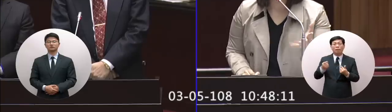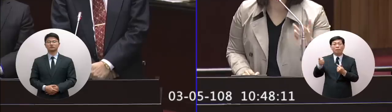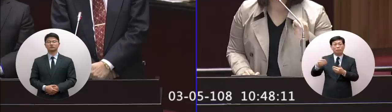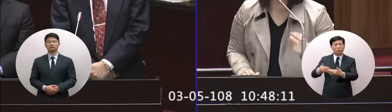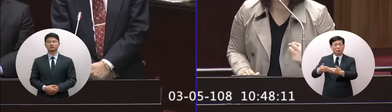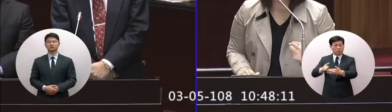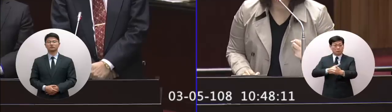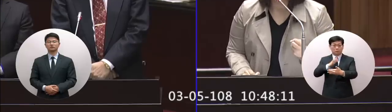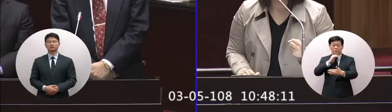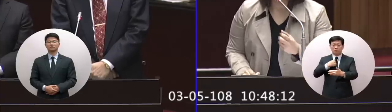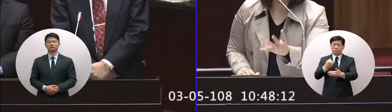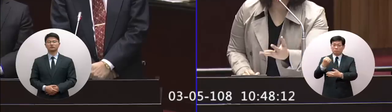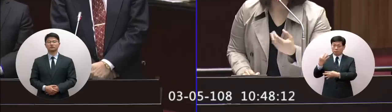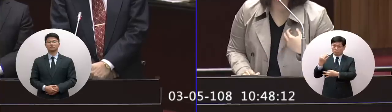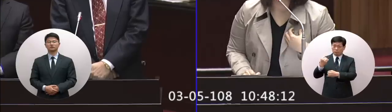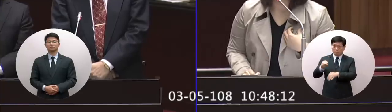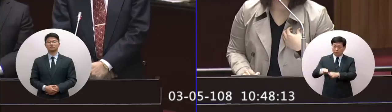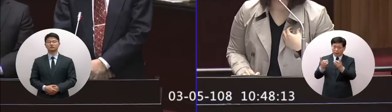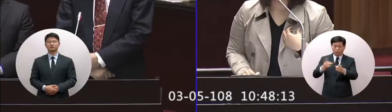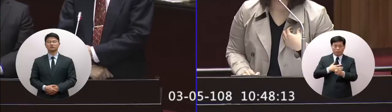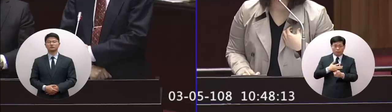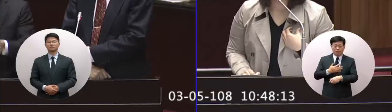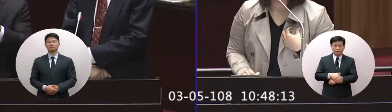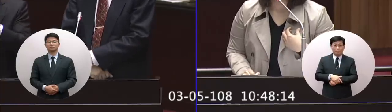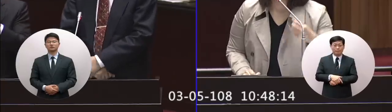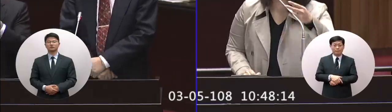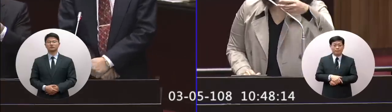方的 D-Day 到底是什么时候，你知道吗？